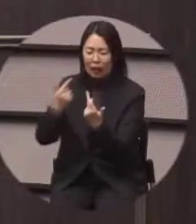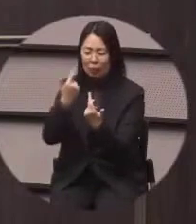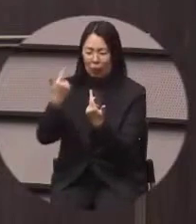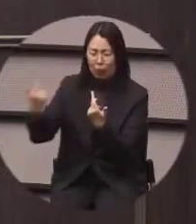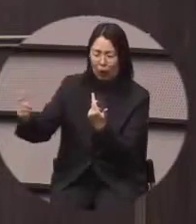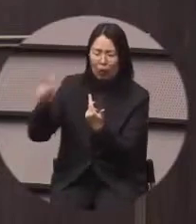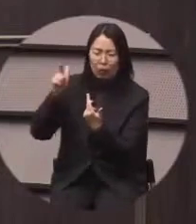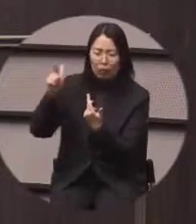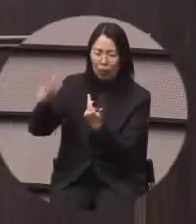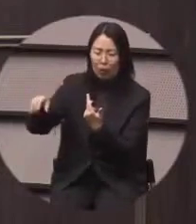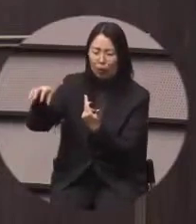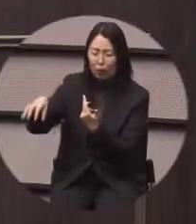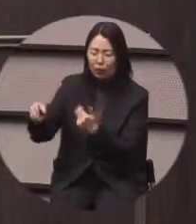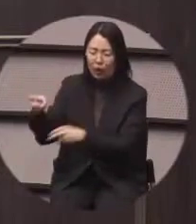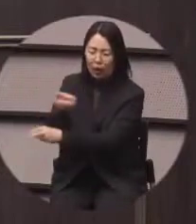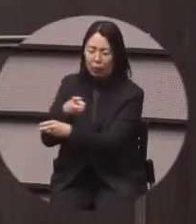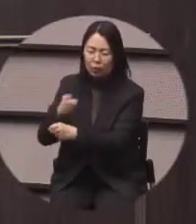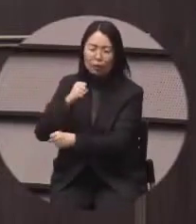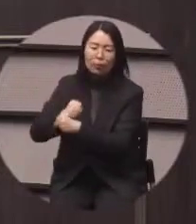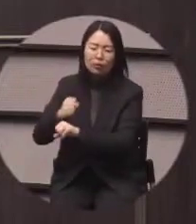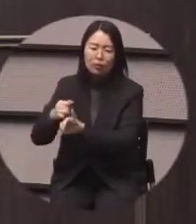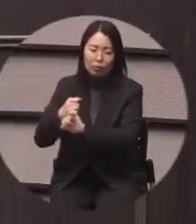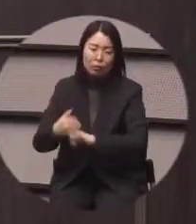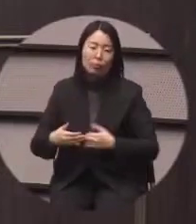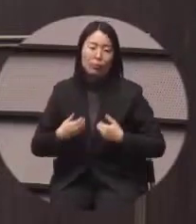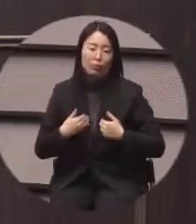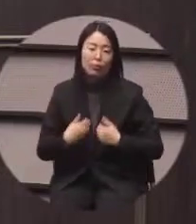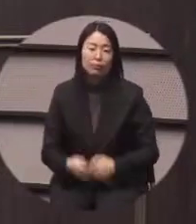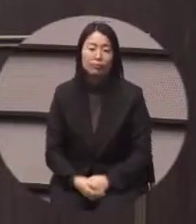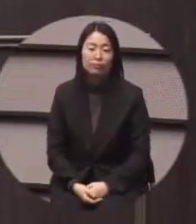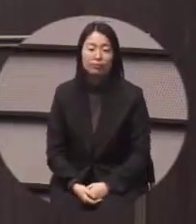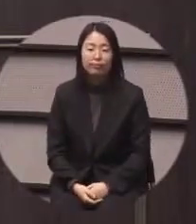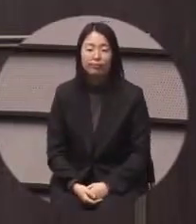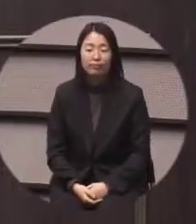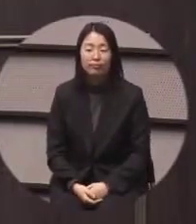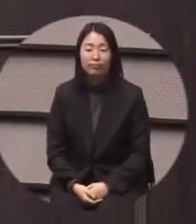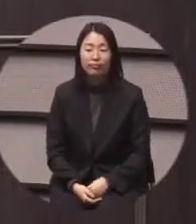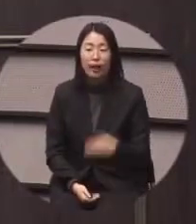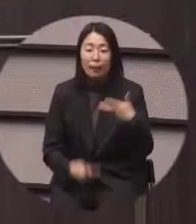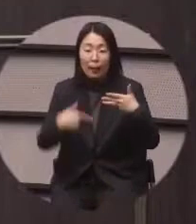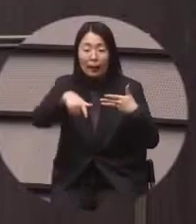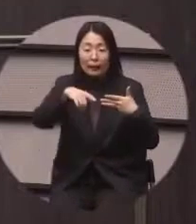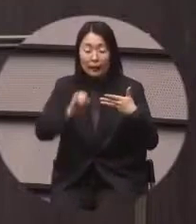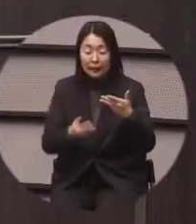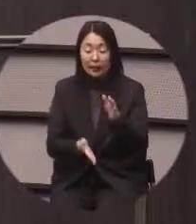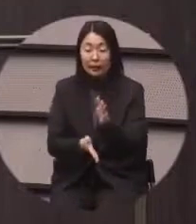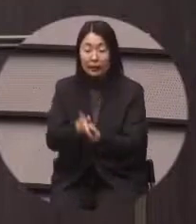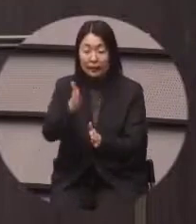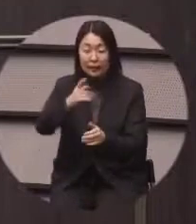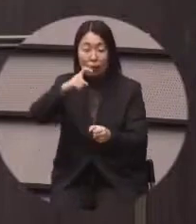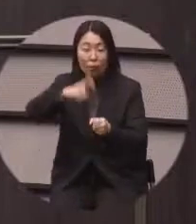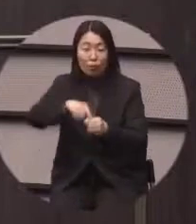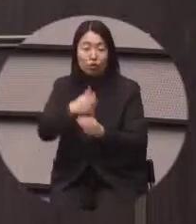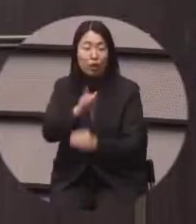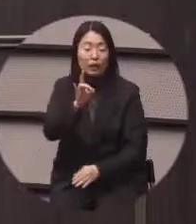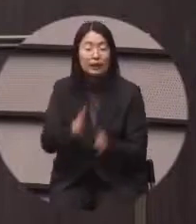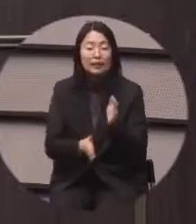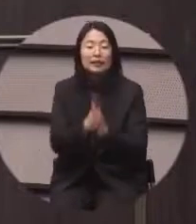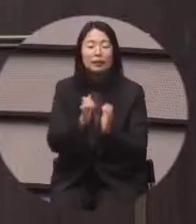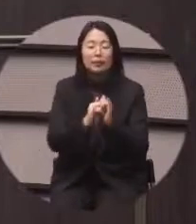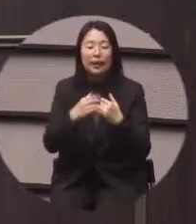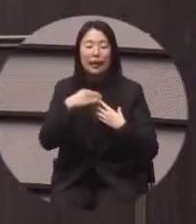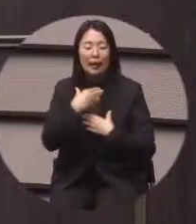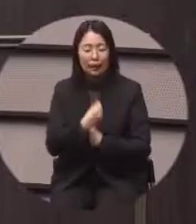대한 재조명이 필요한 시점이라고 생각합니다. 민선 8기 시정 목표 중 하나인 시민이